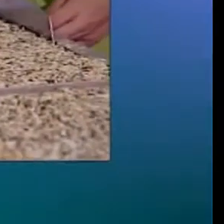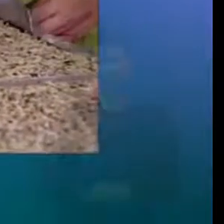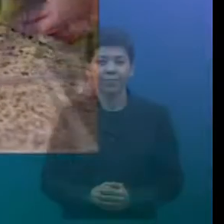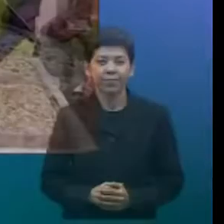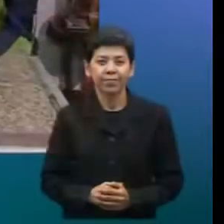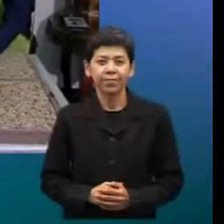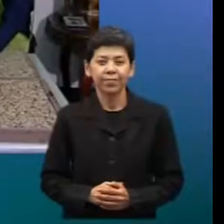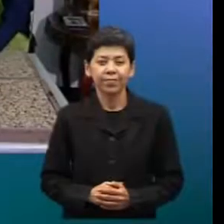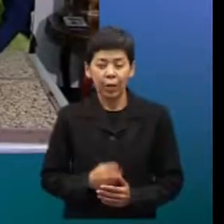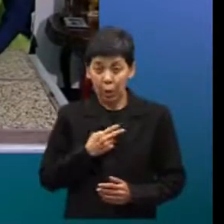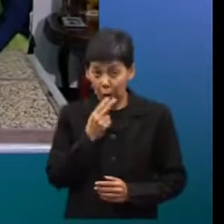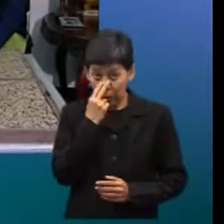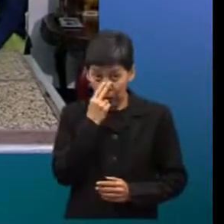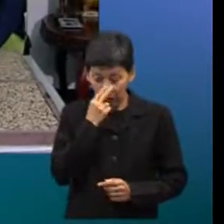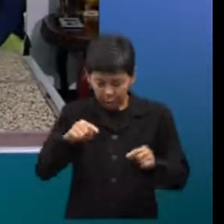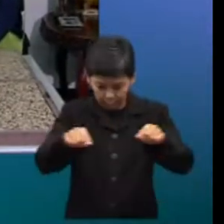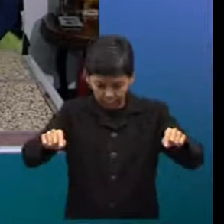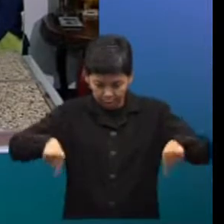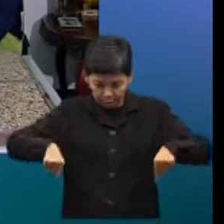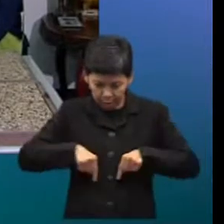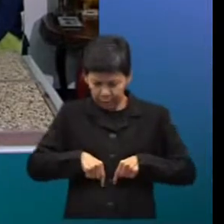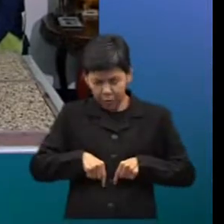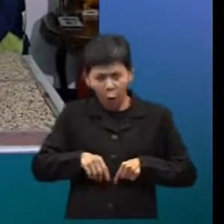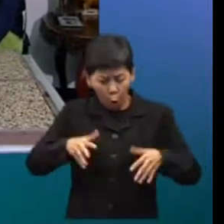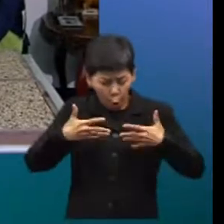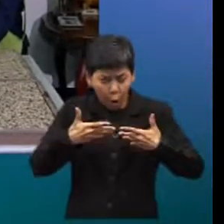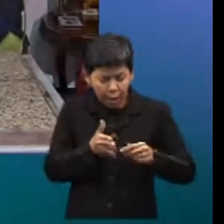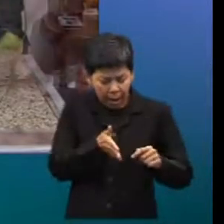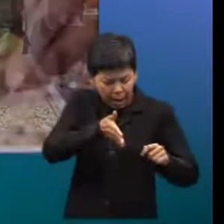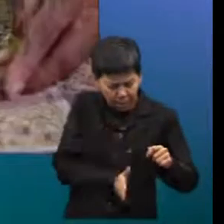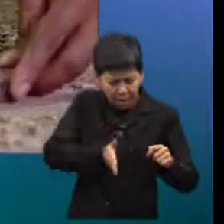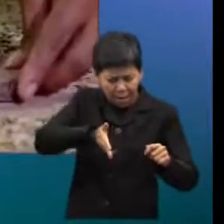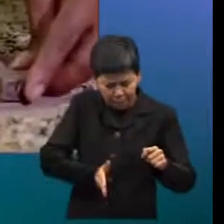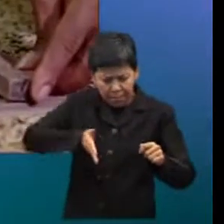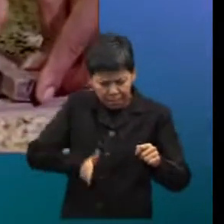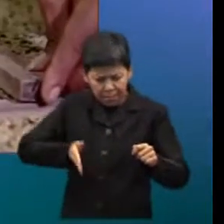วัดระยะและตัดด้วยมีดในขณะที่ยังร้อน